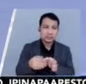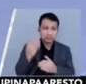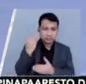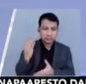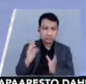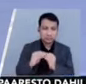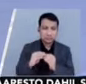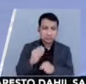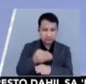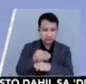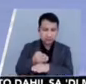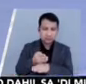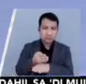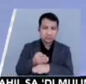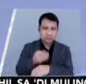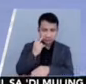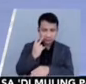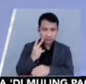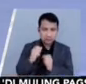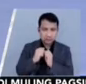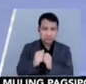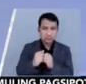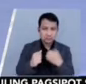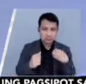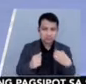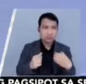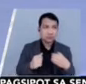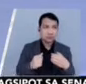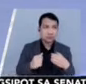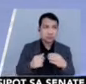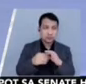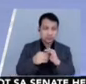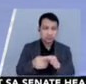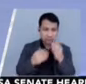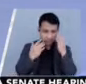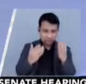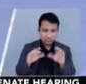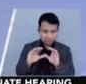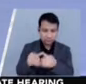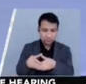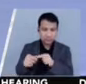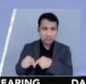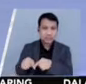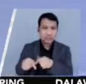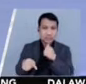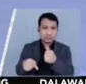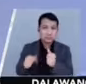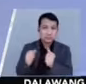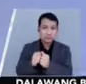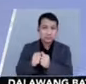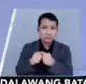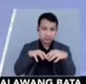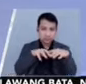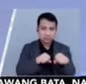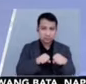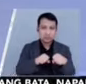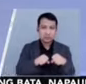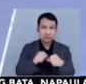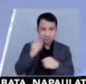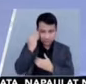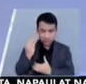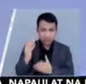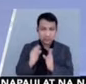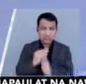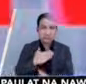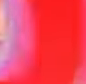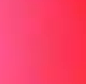naman, nakainkwentro ng pulisya ang bangkang sakay, ang isang grupong sangkot umano sa huli dam. Iyan ang aking